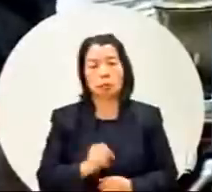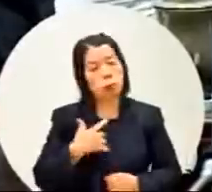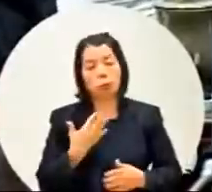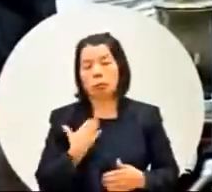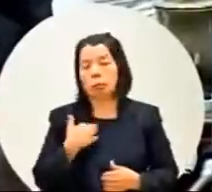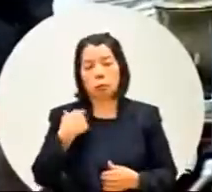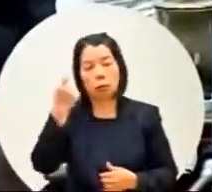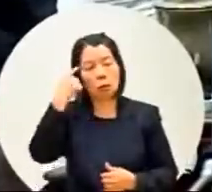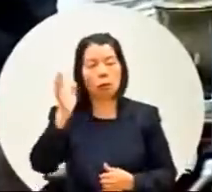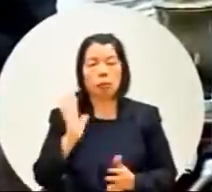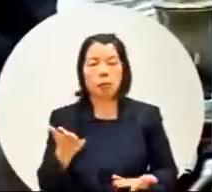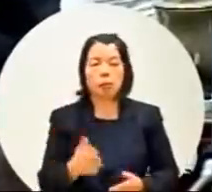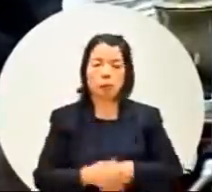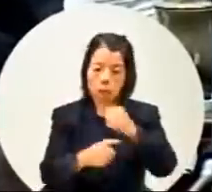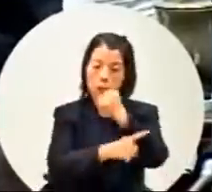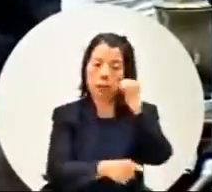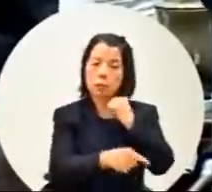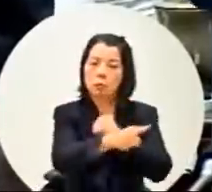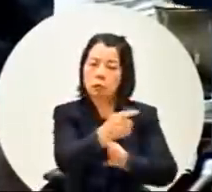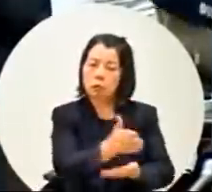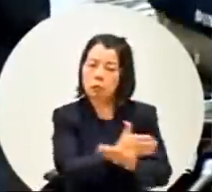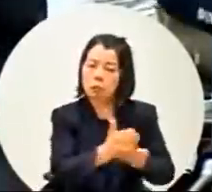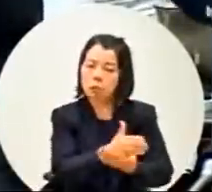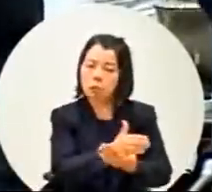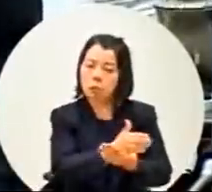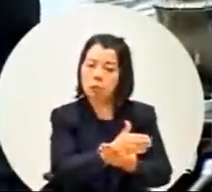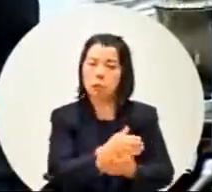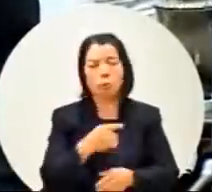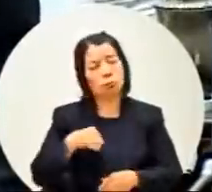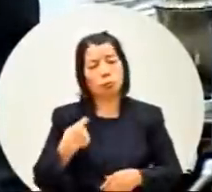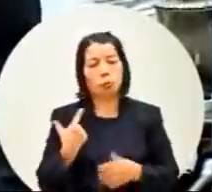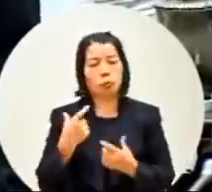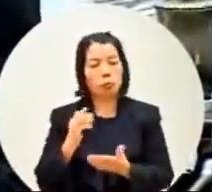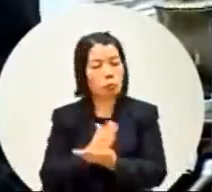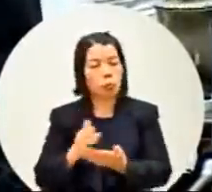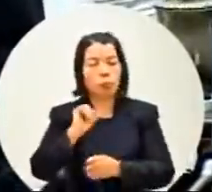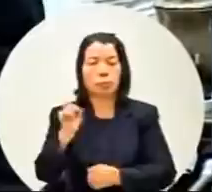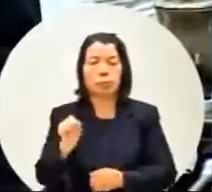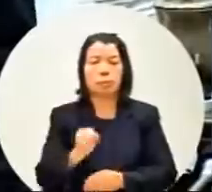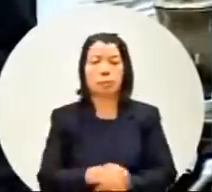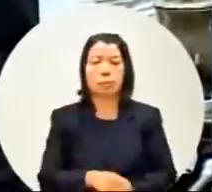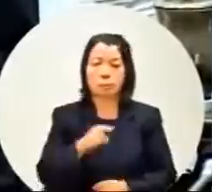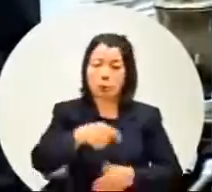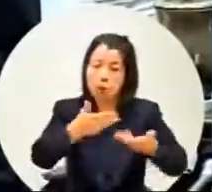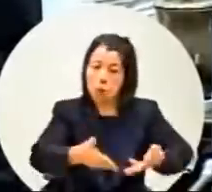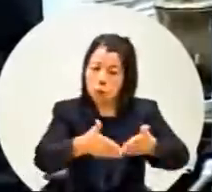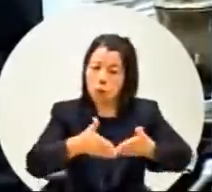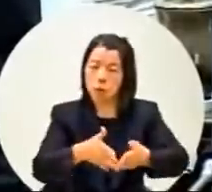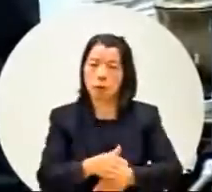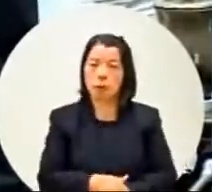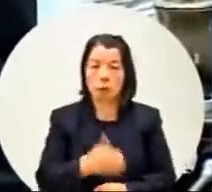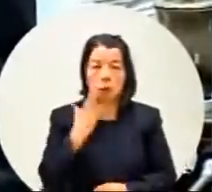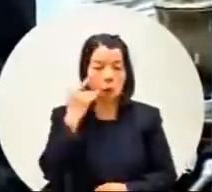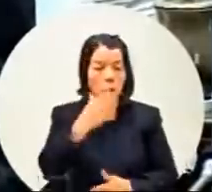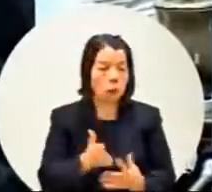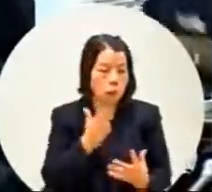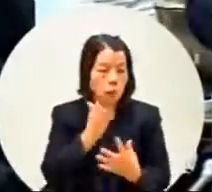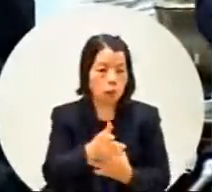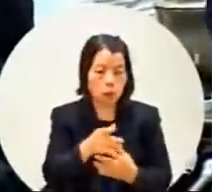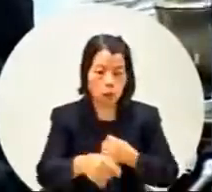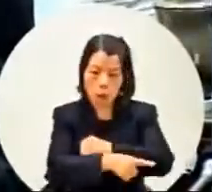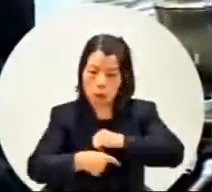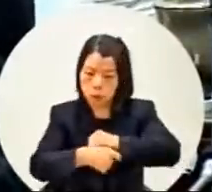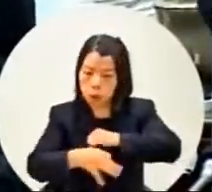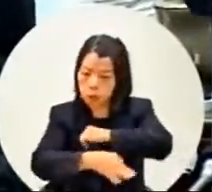要司法去做一个认定。 不是啊，这个市长这很重要啊。 如果他有涉及图利，根据